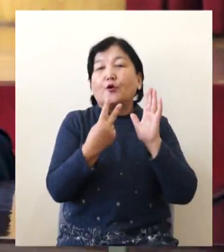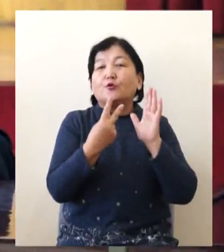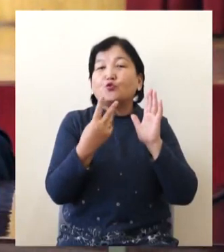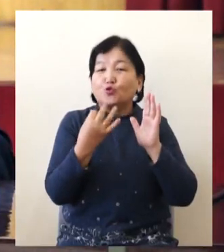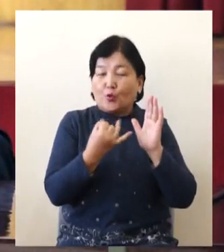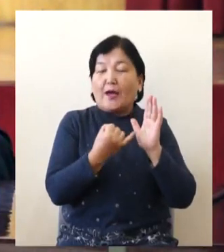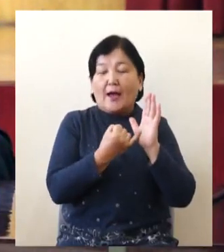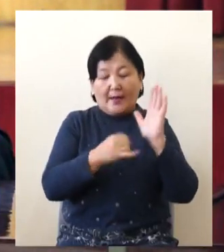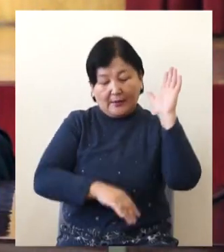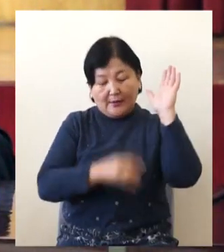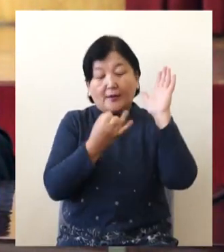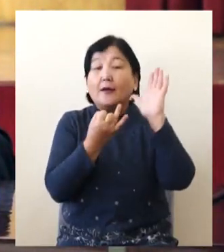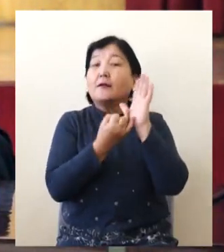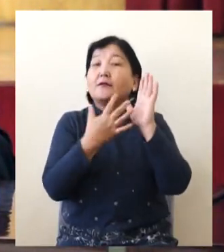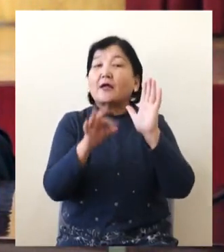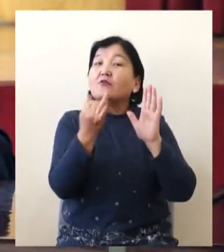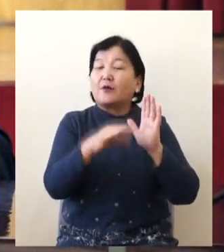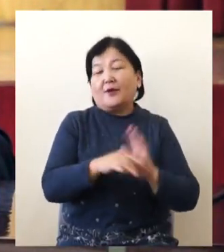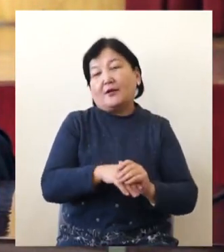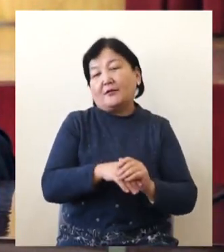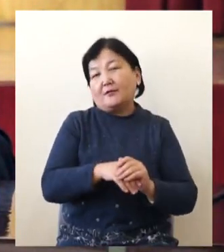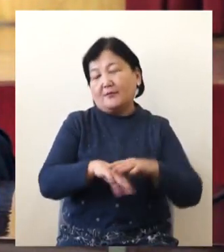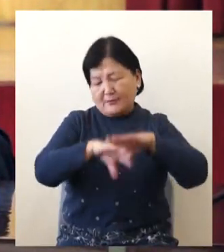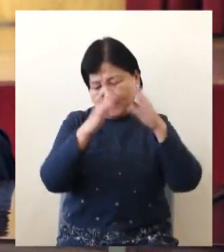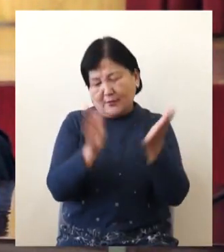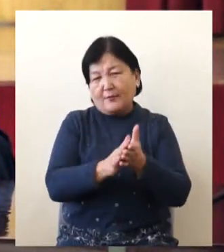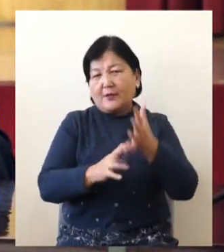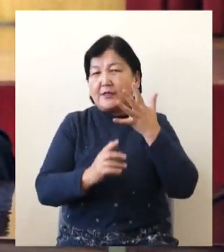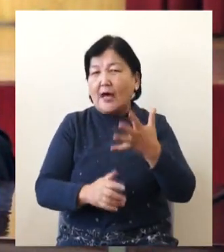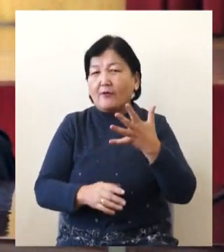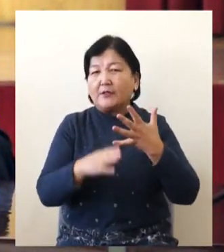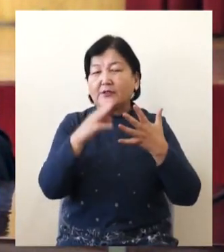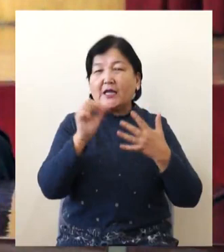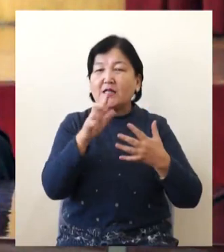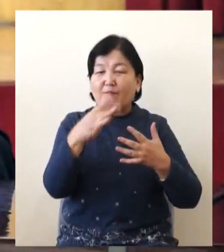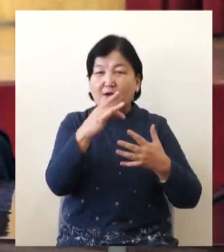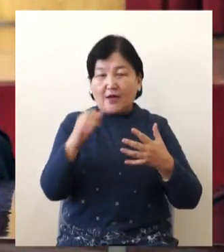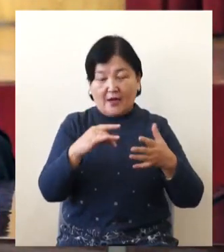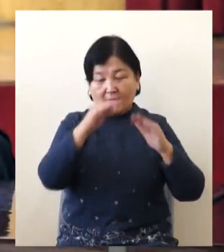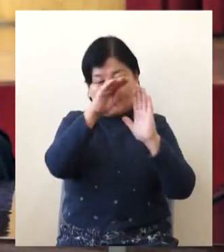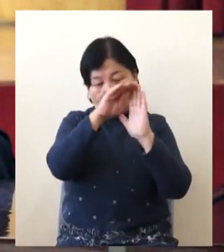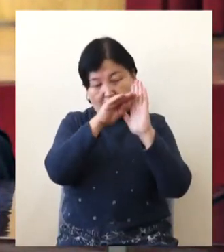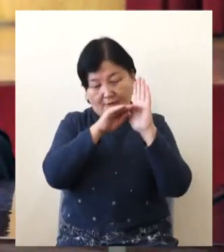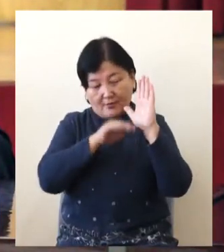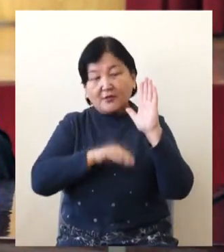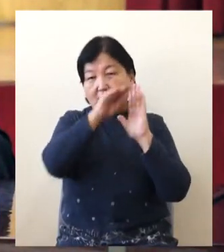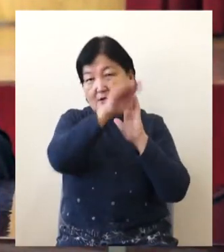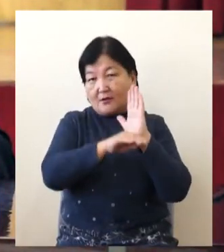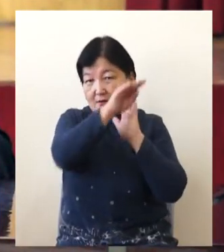байна. За, ингээд 5 ийм өргөн талбараар хэмжсэний дунд чинь